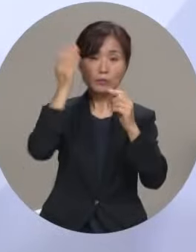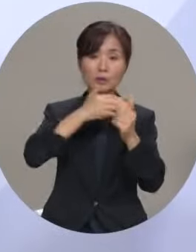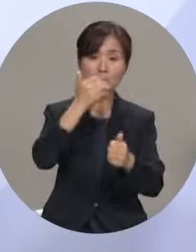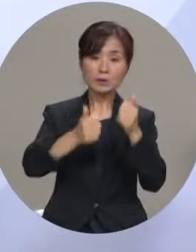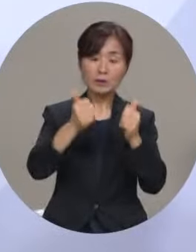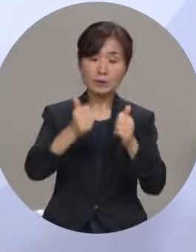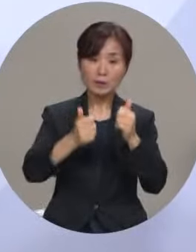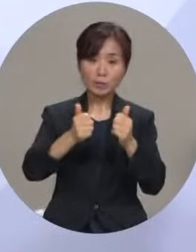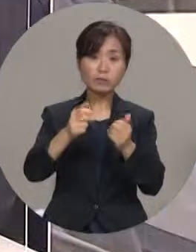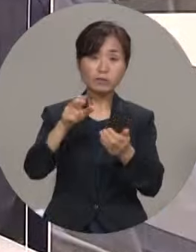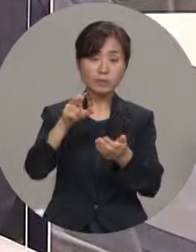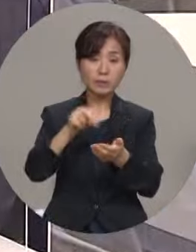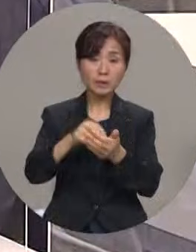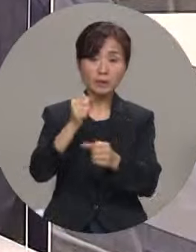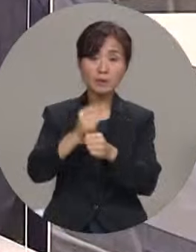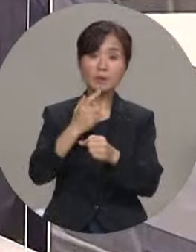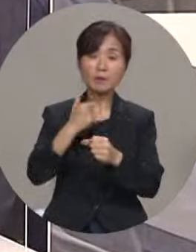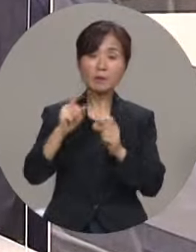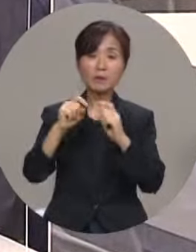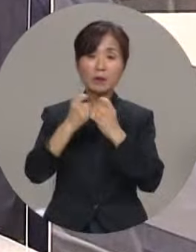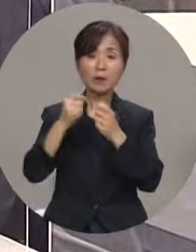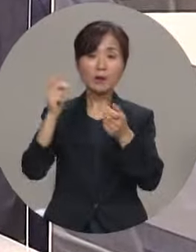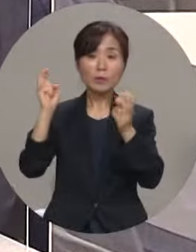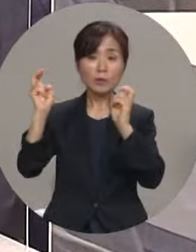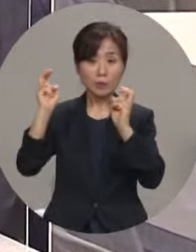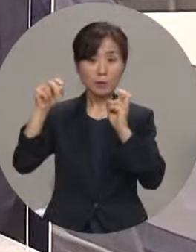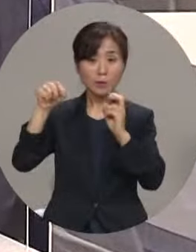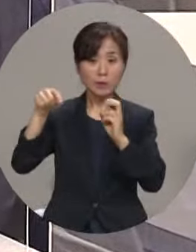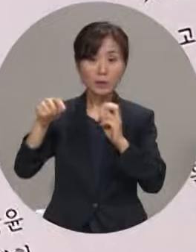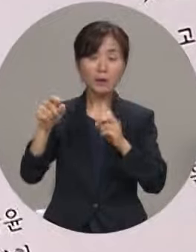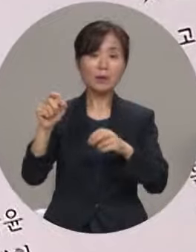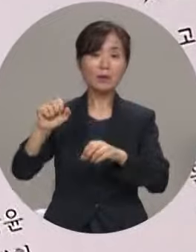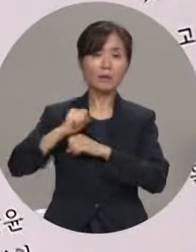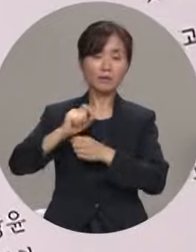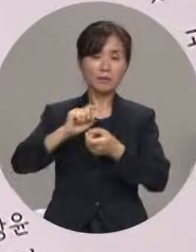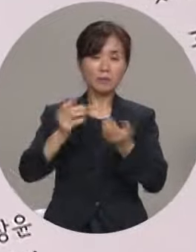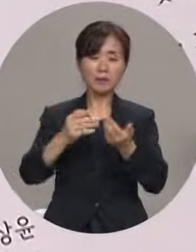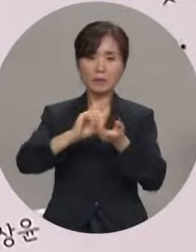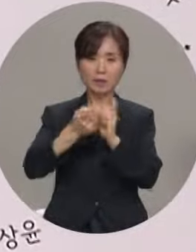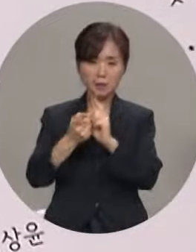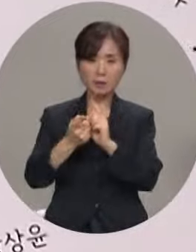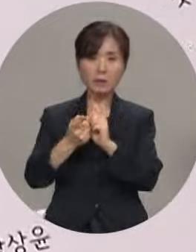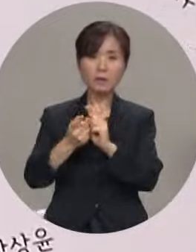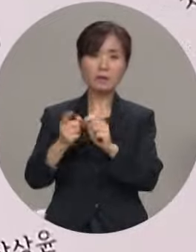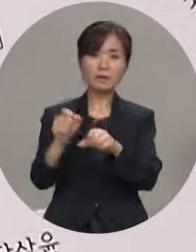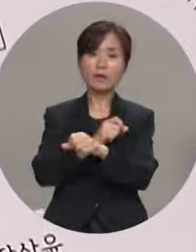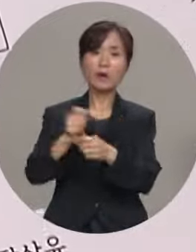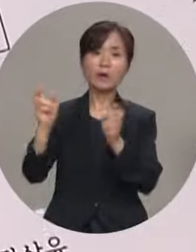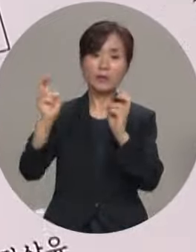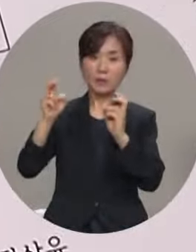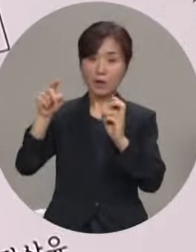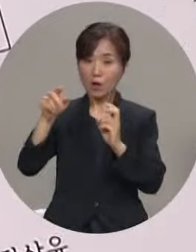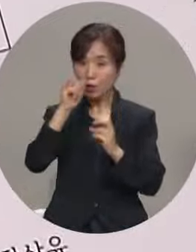병역 특례 업체로 지정된 사실도 드러나 해당 업체를 고발하기로 했습니다 EBS 뉴스 이상미입니다